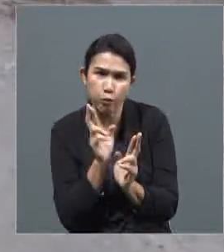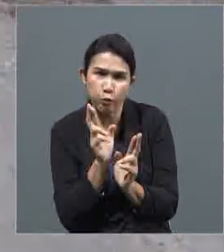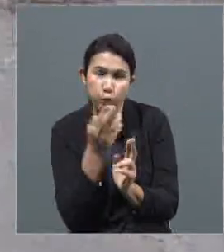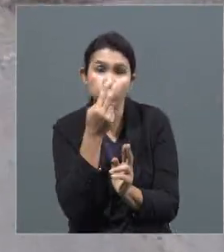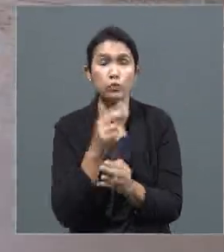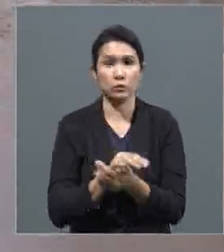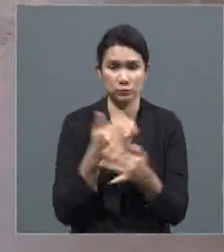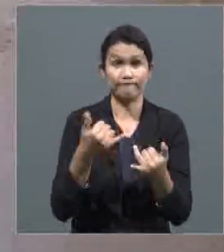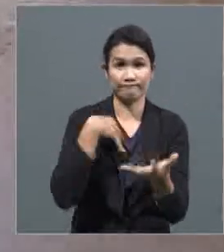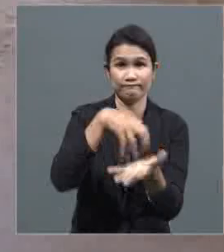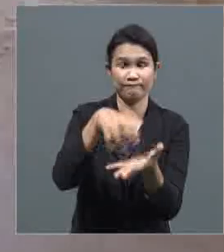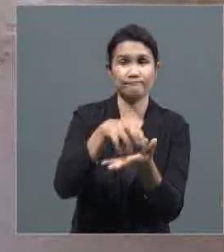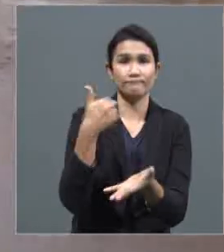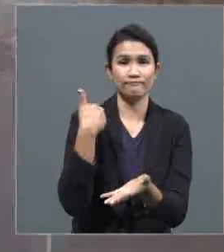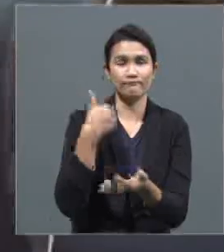เอาไปฟังเสียงกันค่ะ